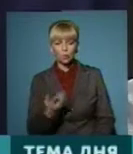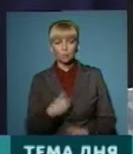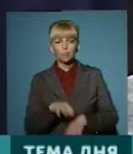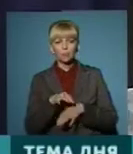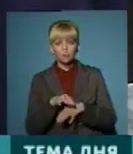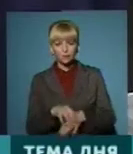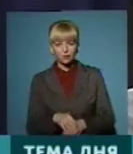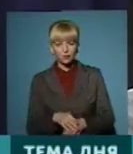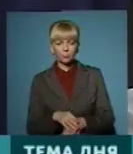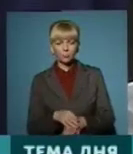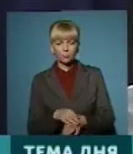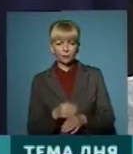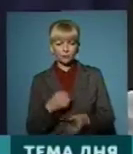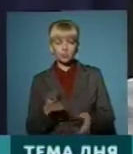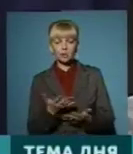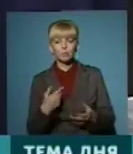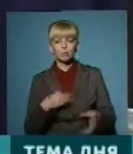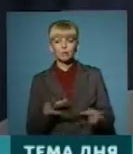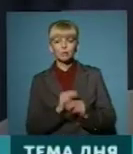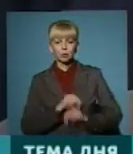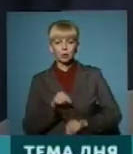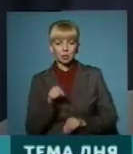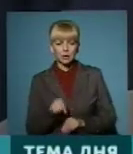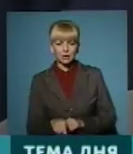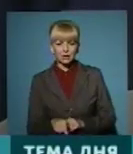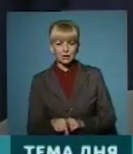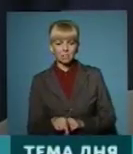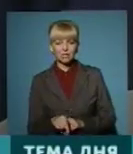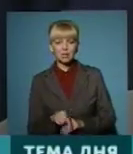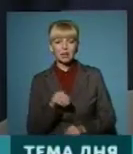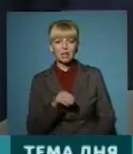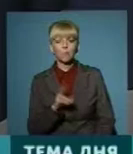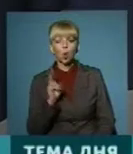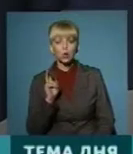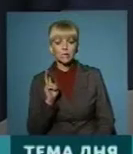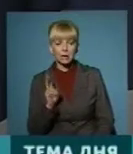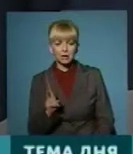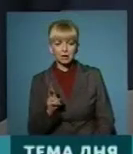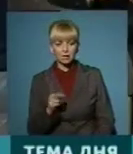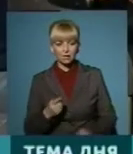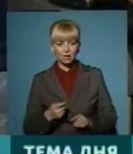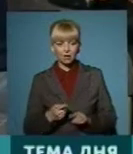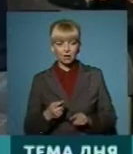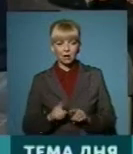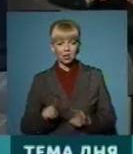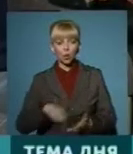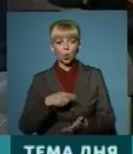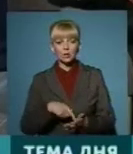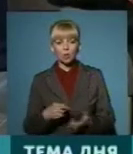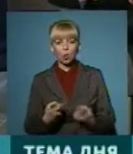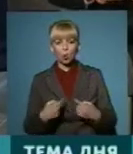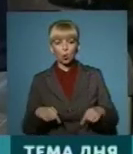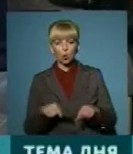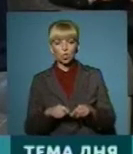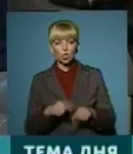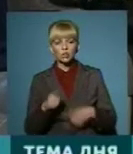Есть Союз Чернобыль Украины, с кем мы співпрацюем здесь. Ментенко Константин, это ну, городская организация.